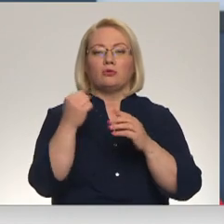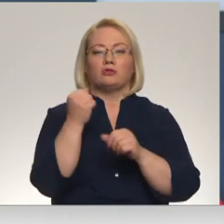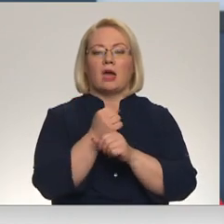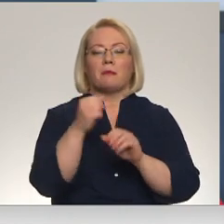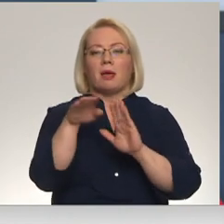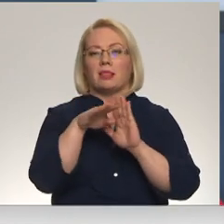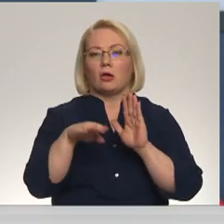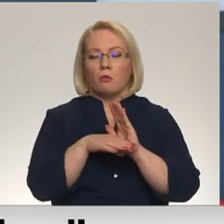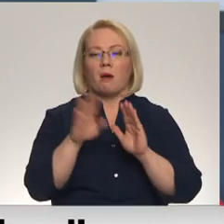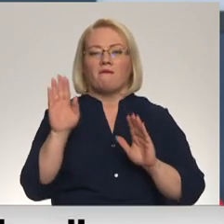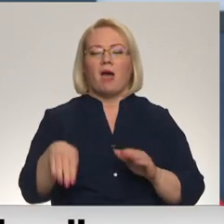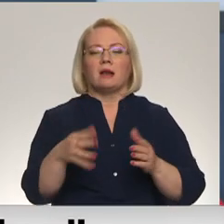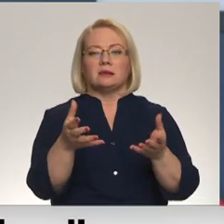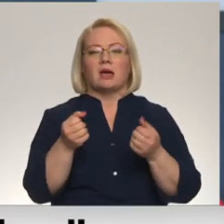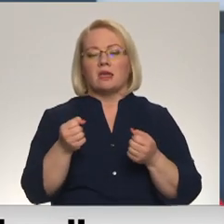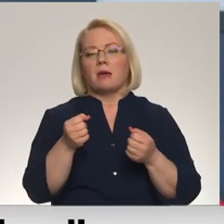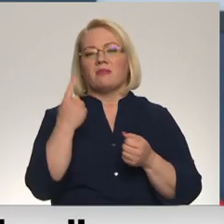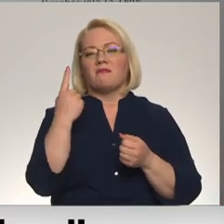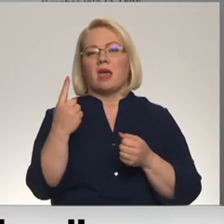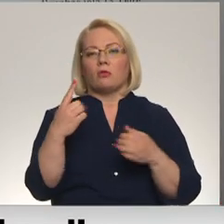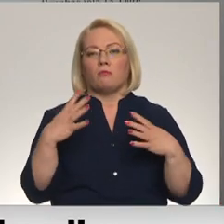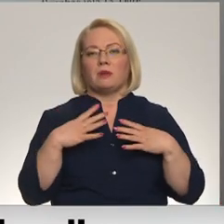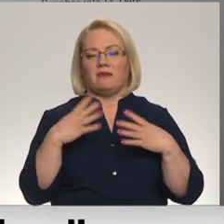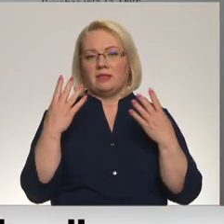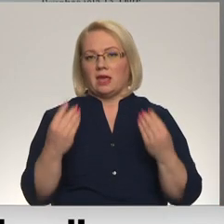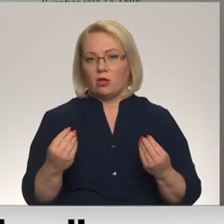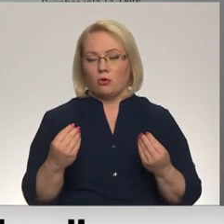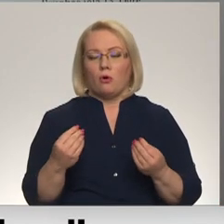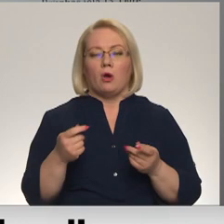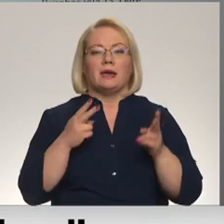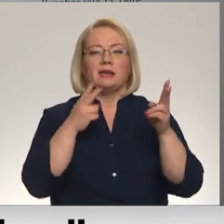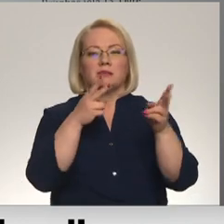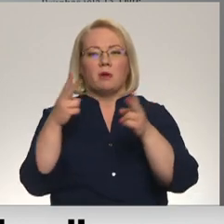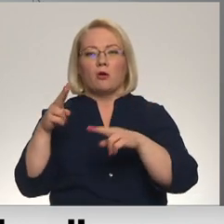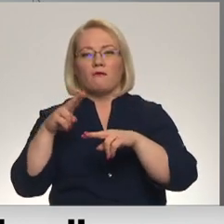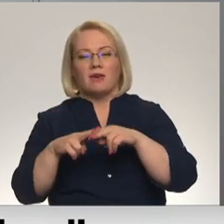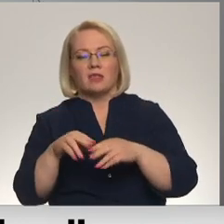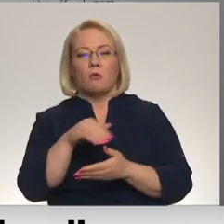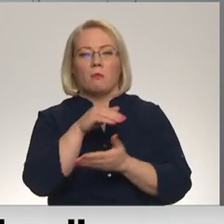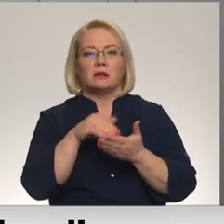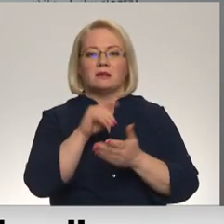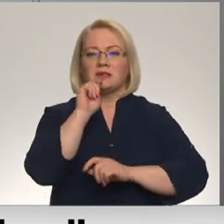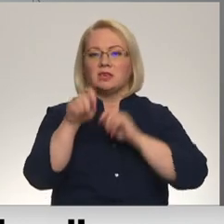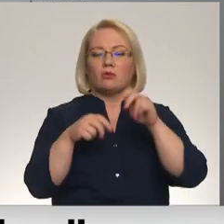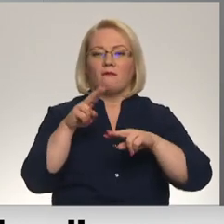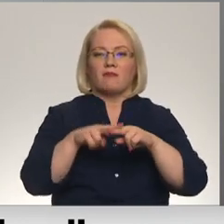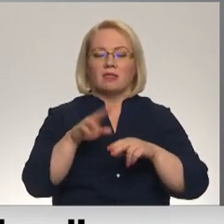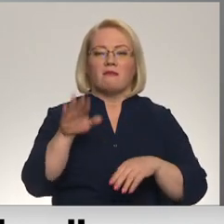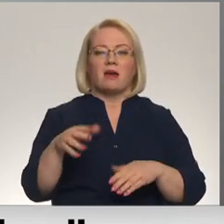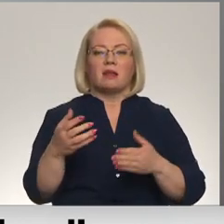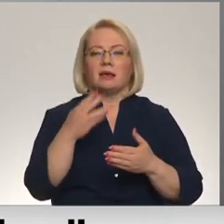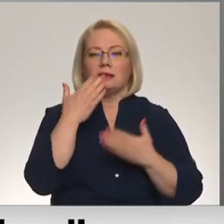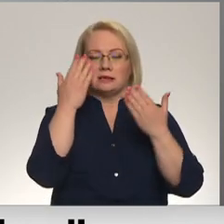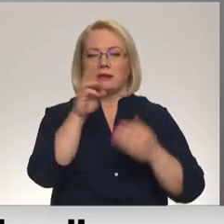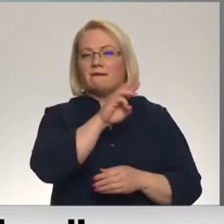ko var pievienot vai nedēļas nogalē vai kārtējam atvaļinājumam. Izbraukuma vietas un pastāvīgās ziedošanas vietas var atrast centra mājaslapā